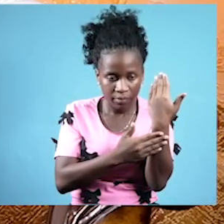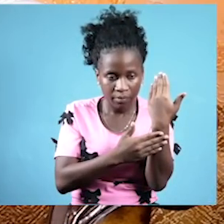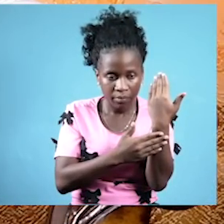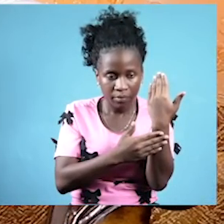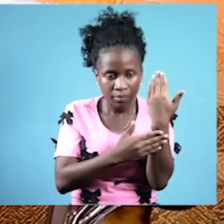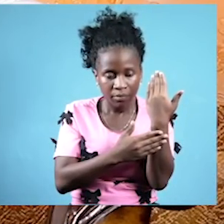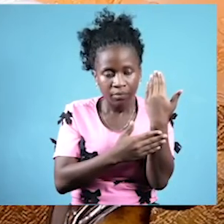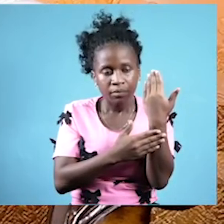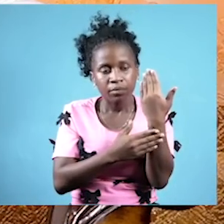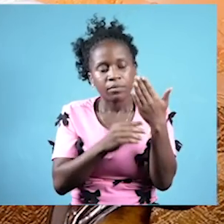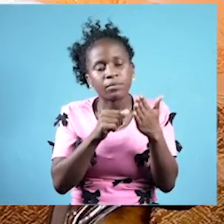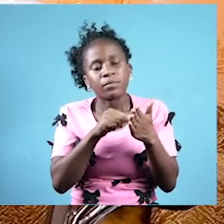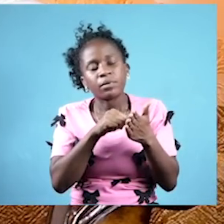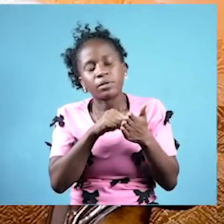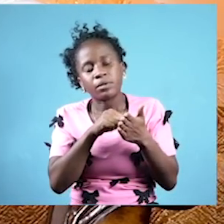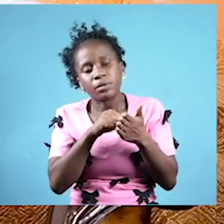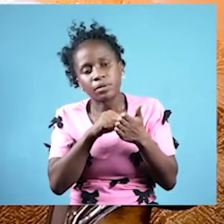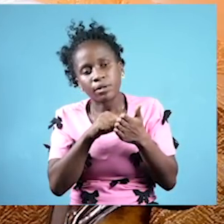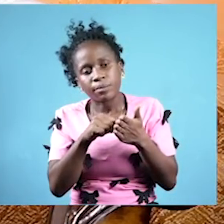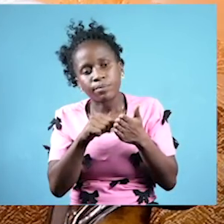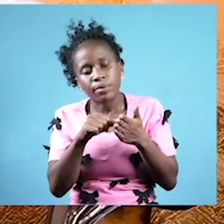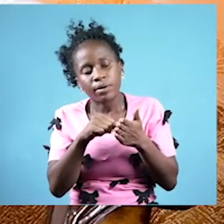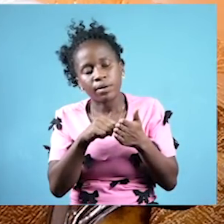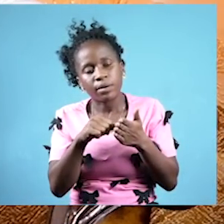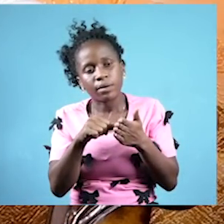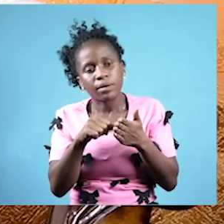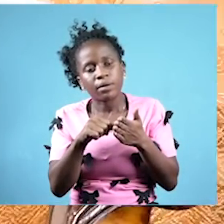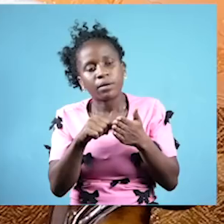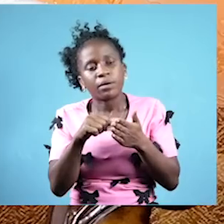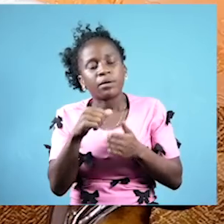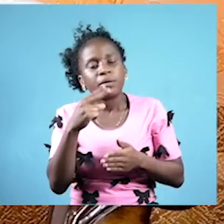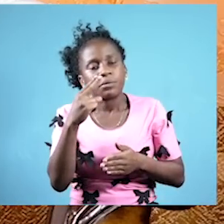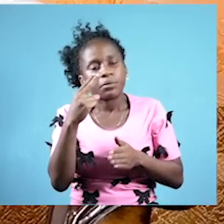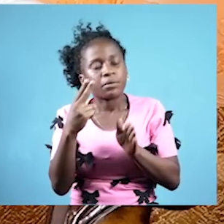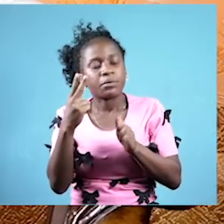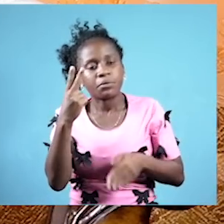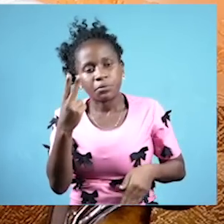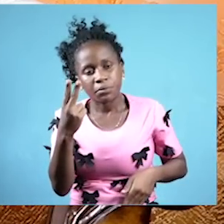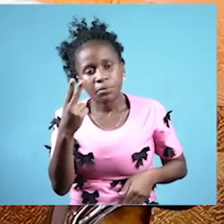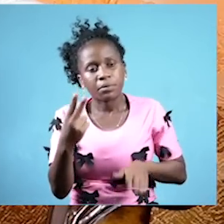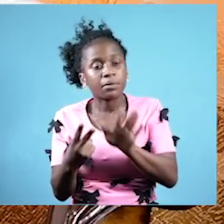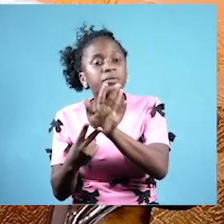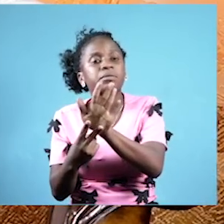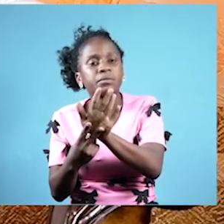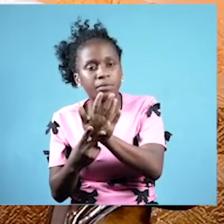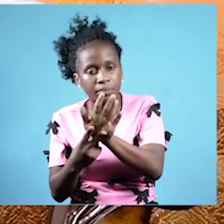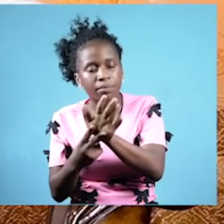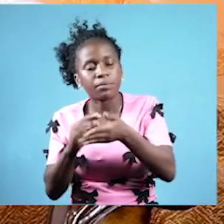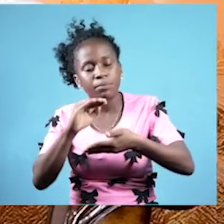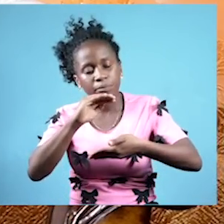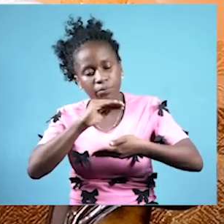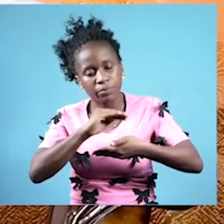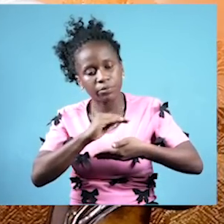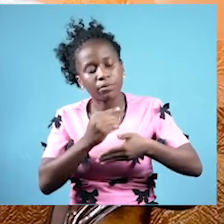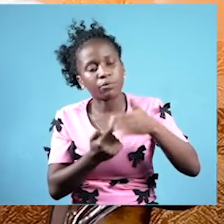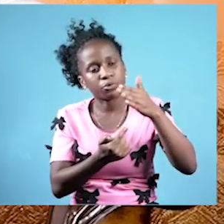90 nikalipa kwa mwaka, nikalipa shilingi 27 kwa mwaka. Punguzo kubwa sana hilo.